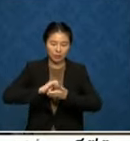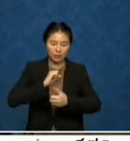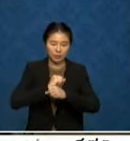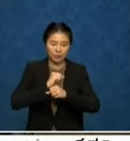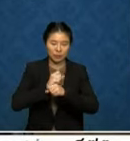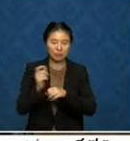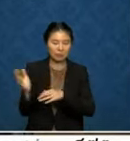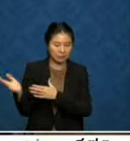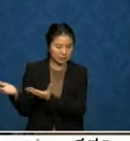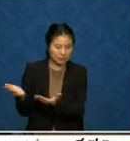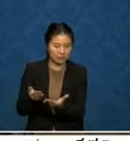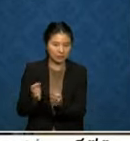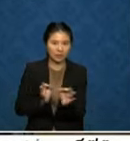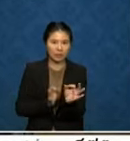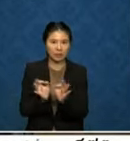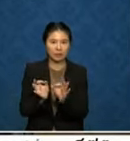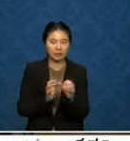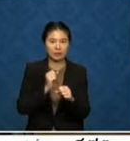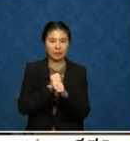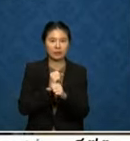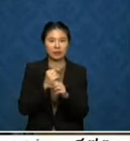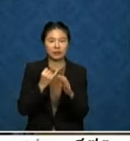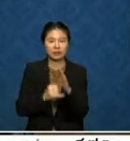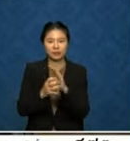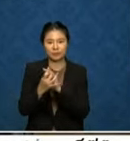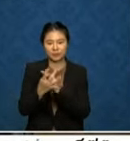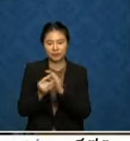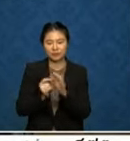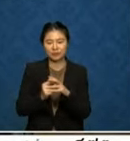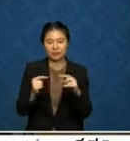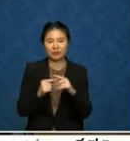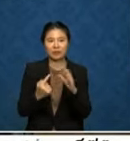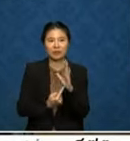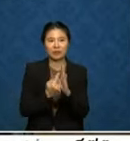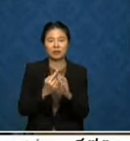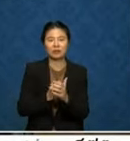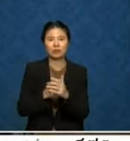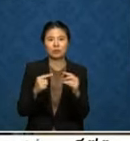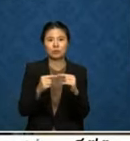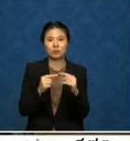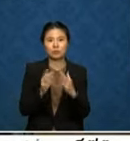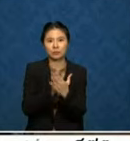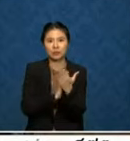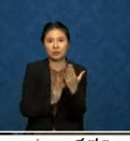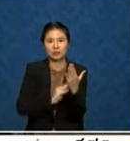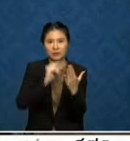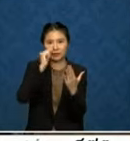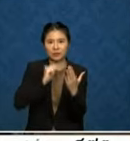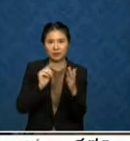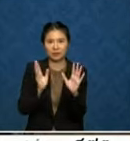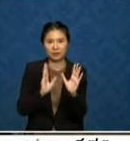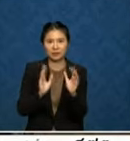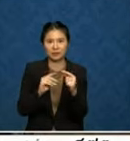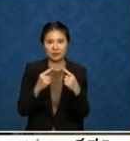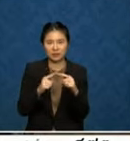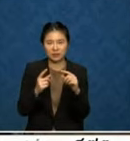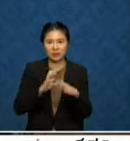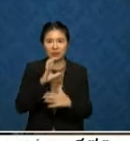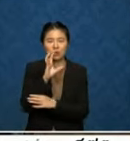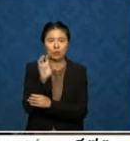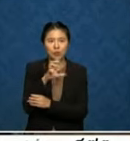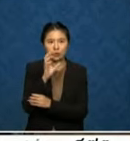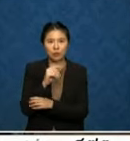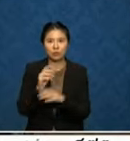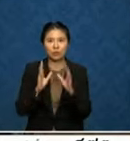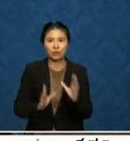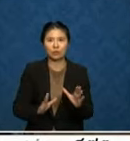ชี้แจงเพื่อทำหน้าที่คู่ขนานกันไปค่ะนี่ไม่ใช่กรณีแรกในประเทศไทยค่ะที่มีการแชร์หลอกลวงค